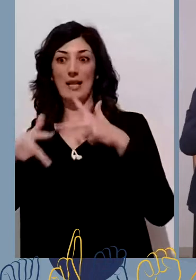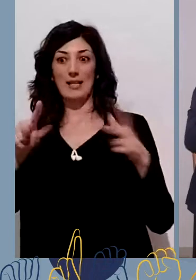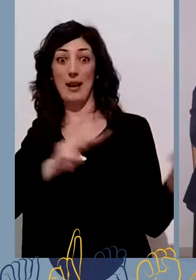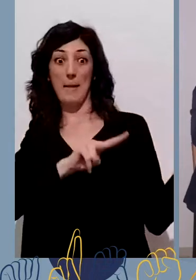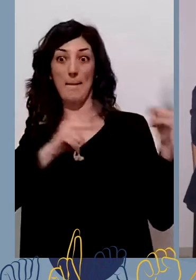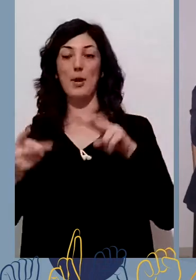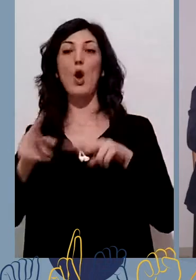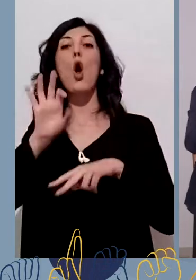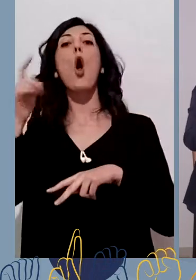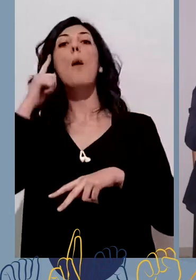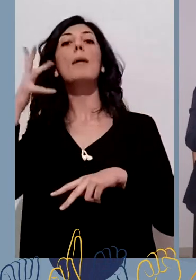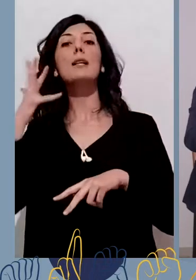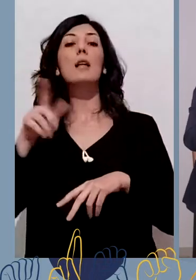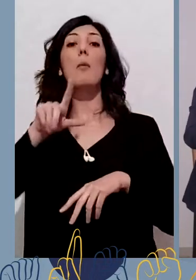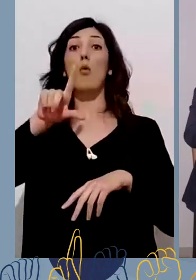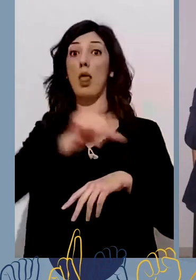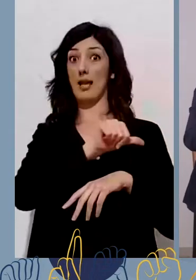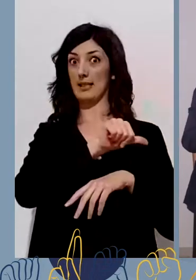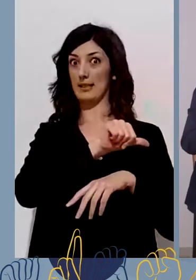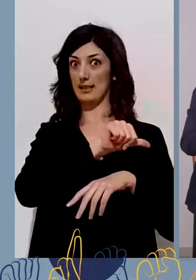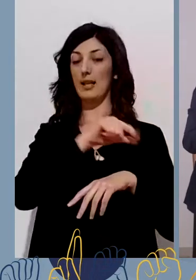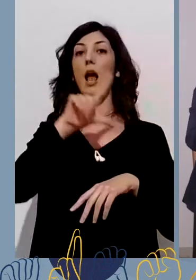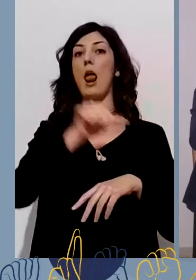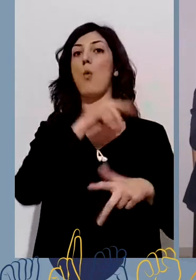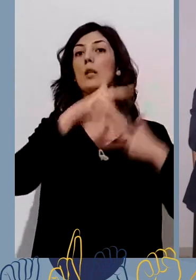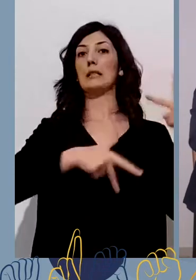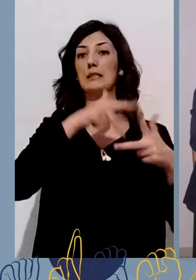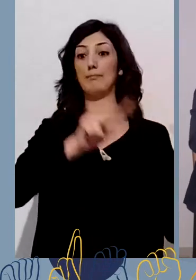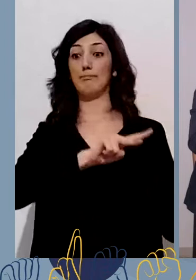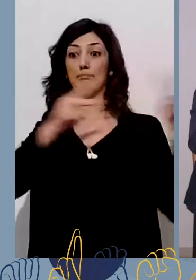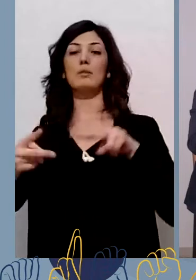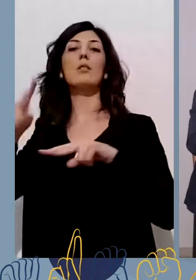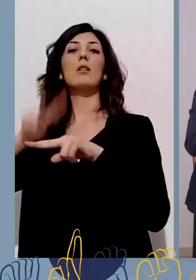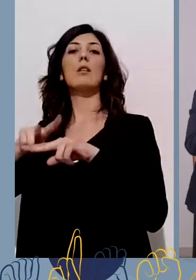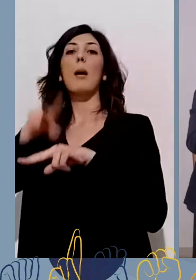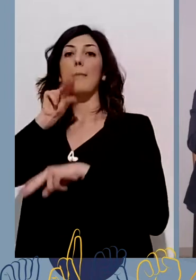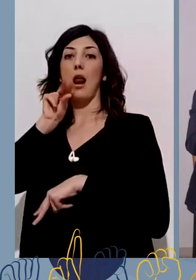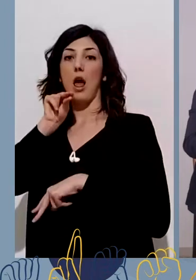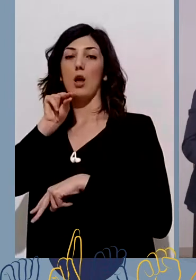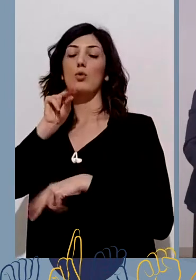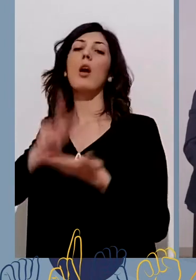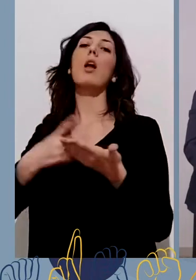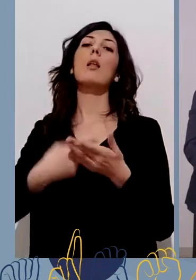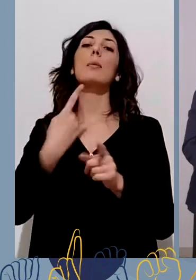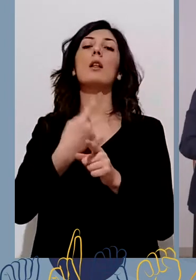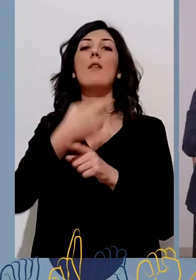in italiano parlato, cioè doppio compito. L'interprete deve essere una persona competente, una persona